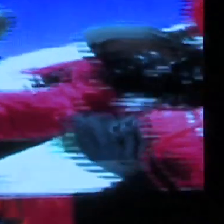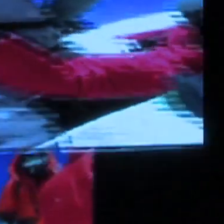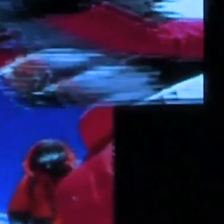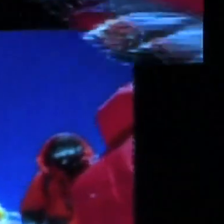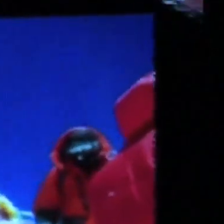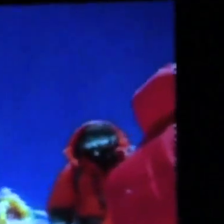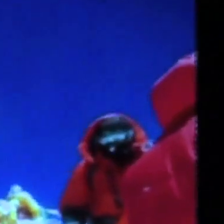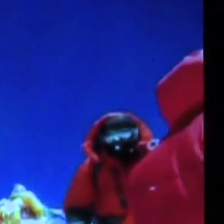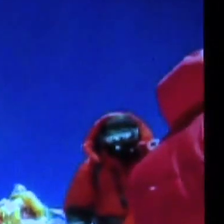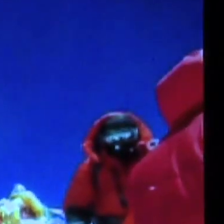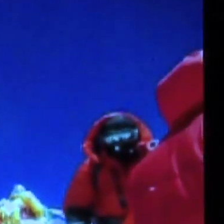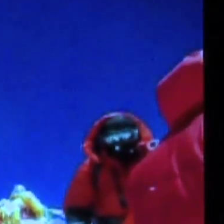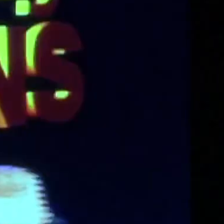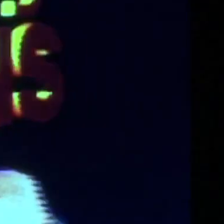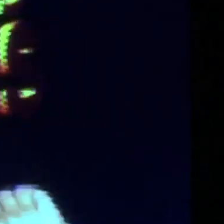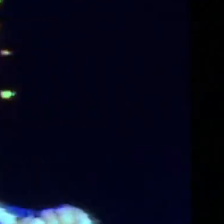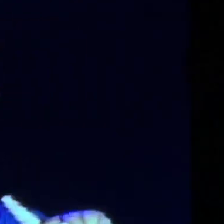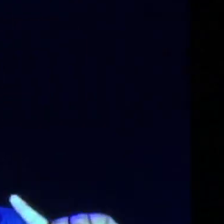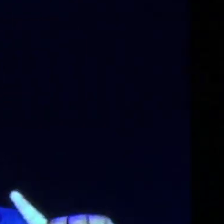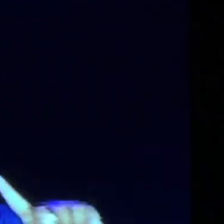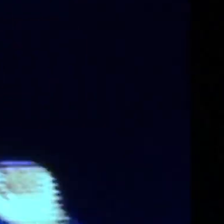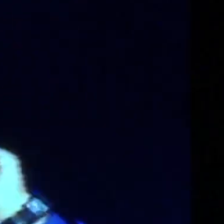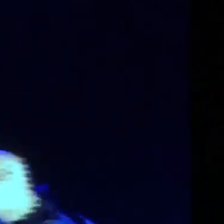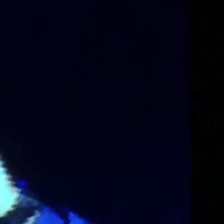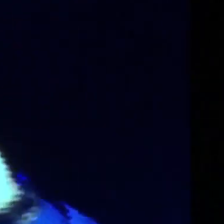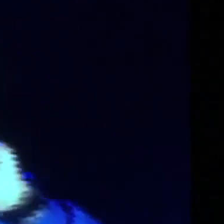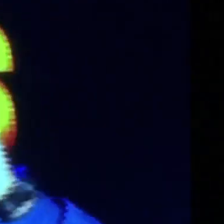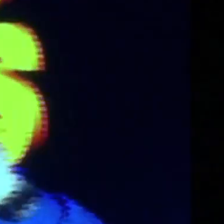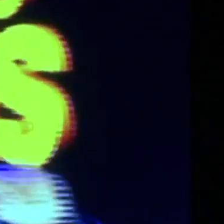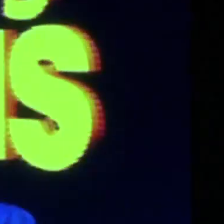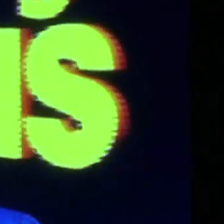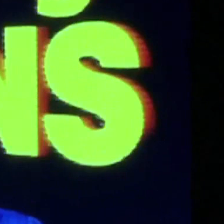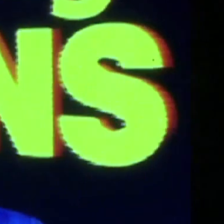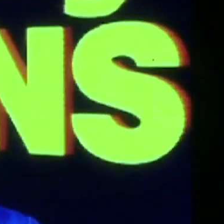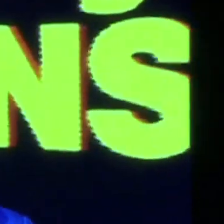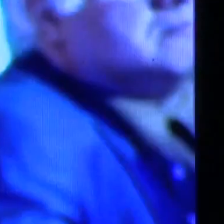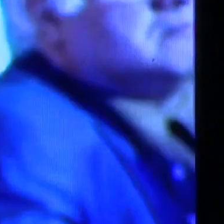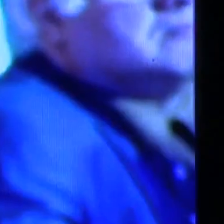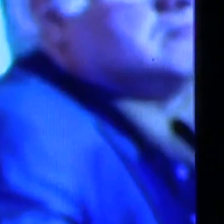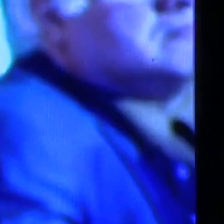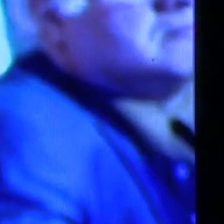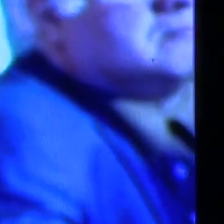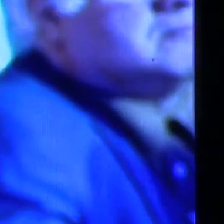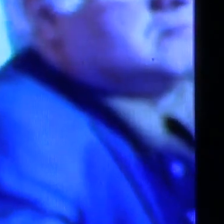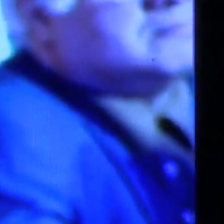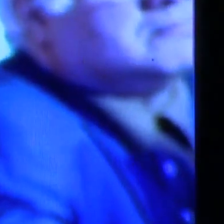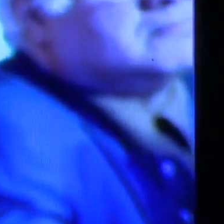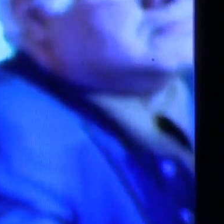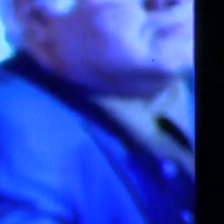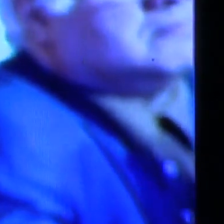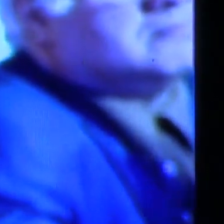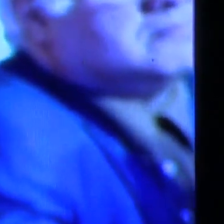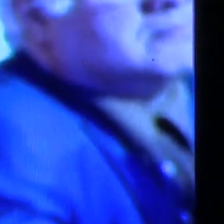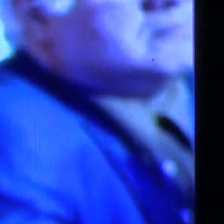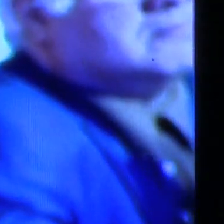टॉप पे पहुंचने के बाद सबसे पहले मैंने उन लोगों को धन्यवाद बोला था जिन लोगों ने मेरी आलोचना की थी, क्योंकि कहीं ना कहीं से सबसे बड़े साथी